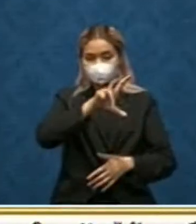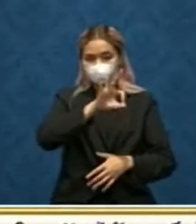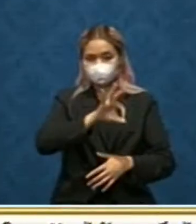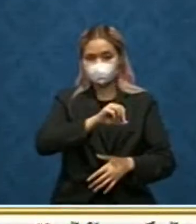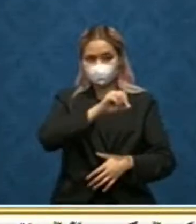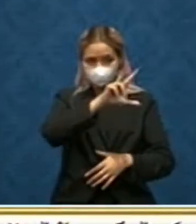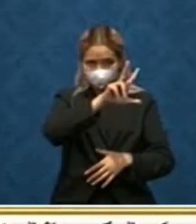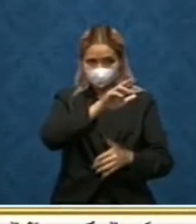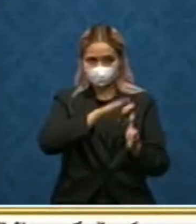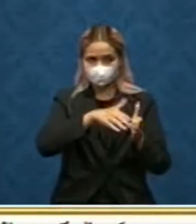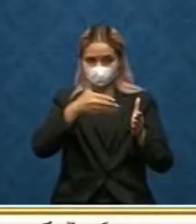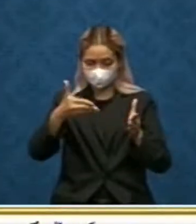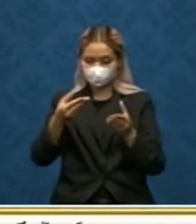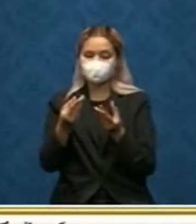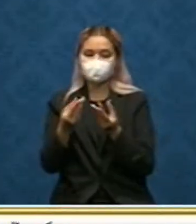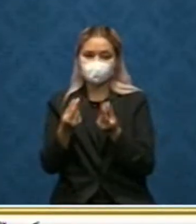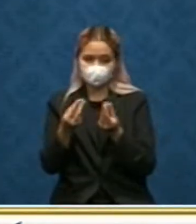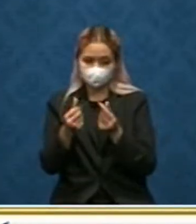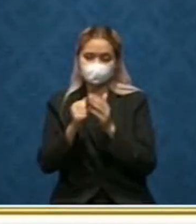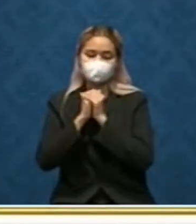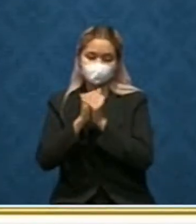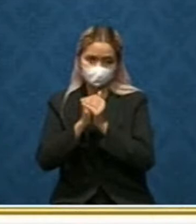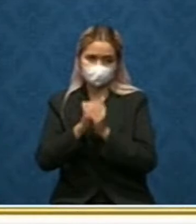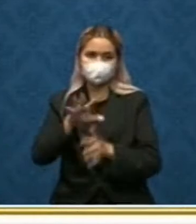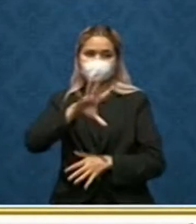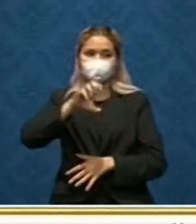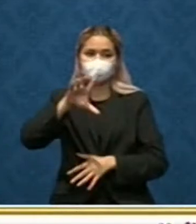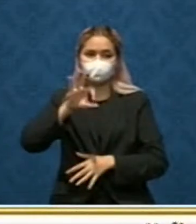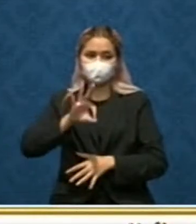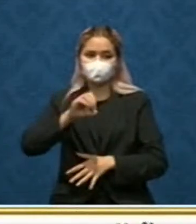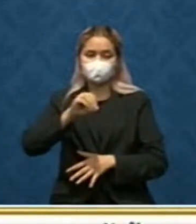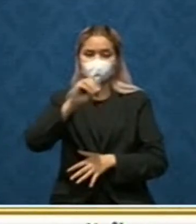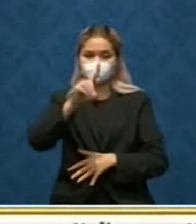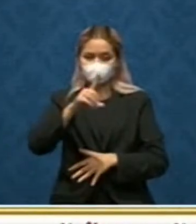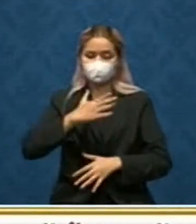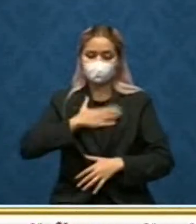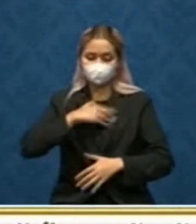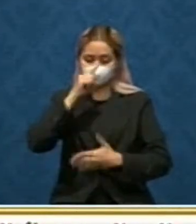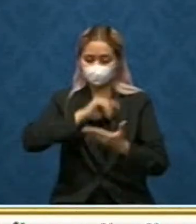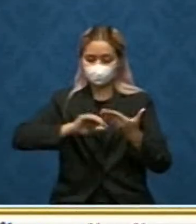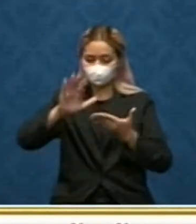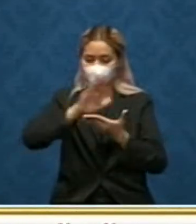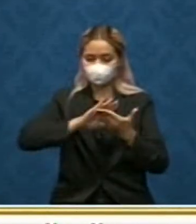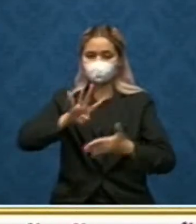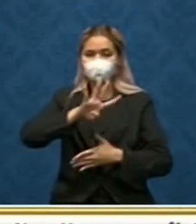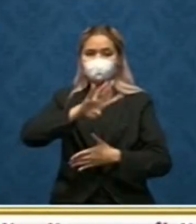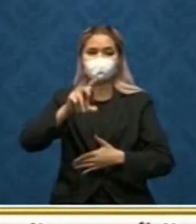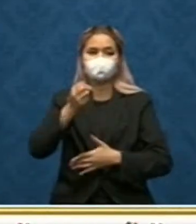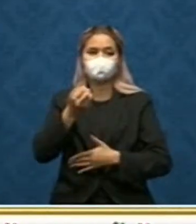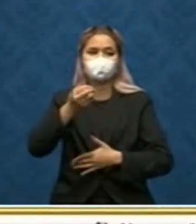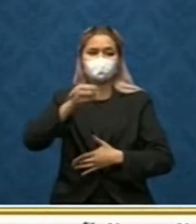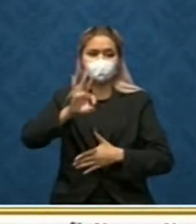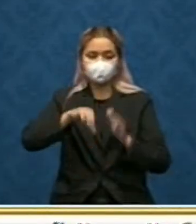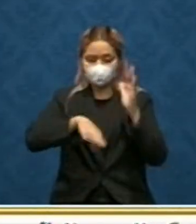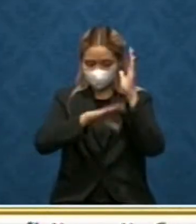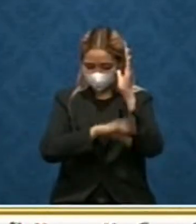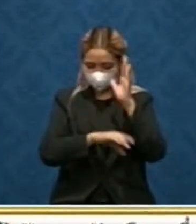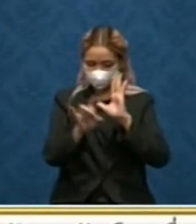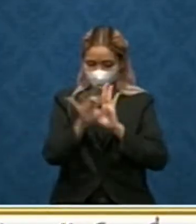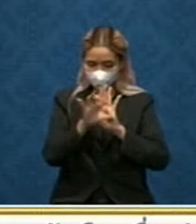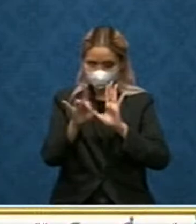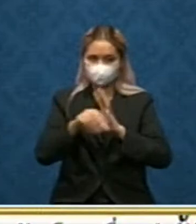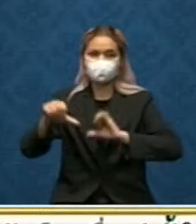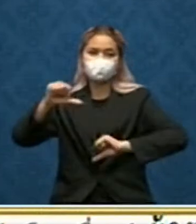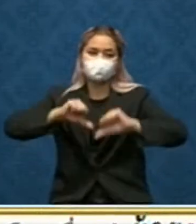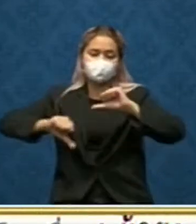พนิศสาทย์ จีนอีก 591 ของเรา 419 อยู่อดบโลลงมาใล้วิยาศาสต์